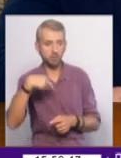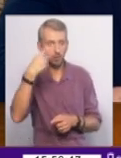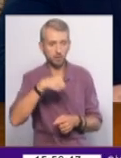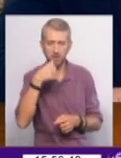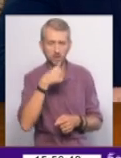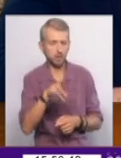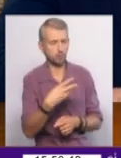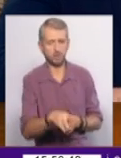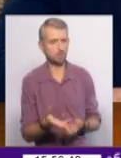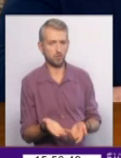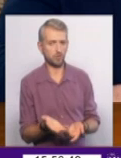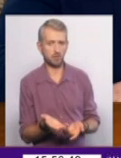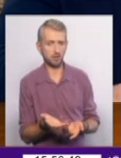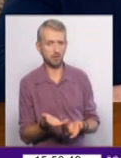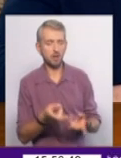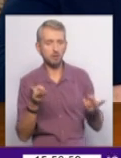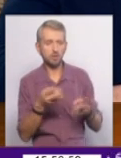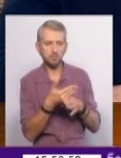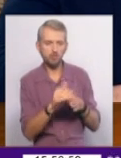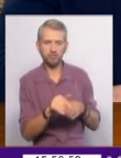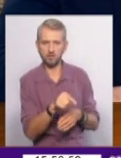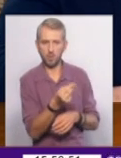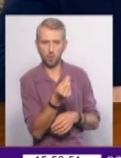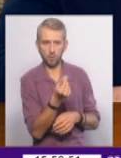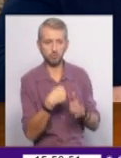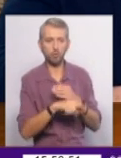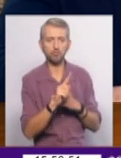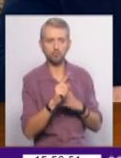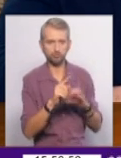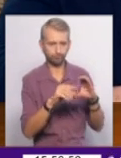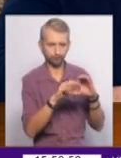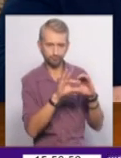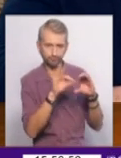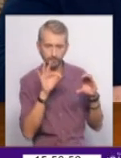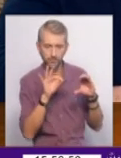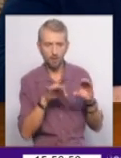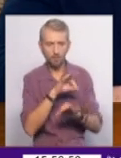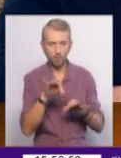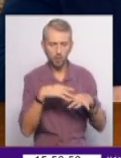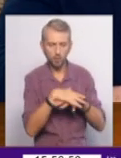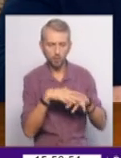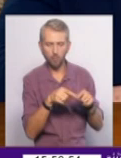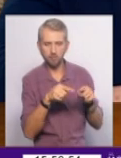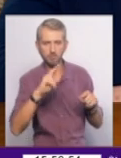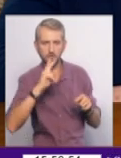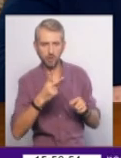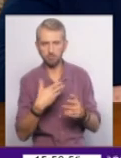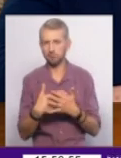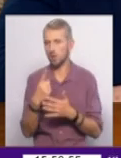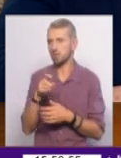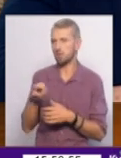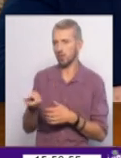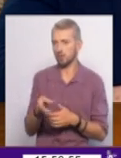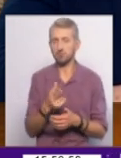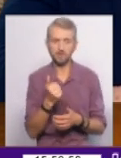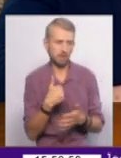потрібно. Потрібна частина цих коштів, тому що проект він розрахований приблизно на 2 роки. Ну, тобто 100 мільйонів. Так, орієнтовно